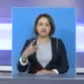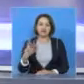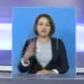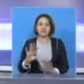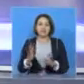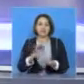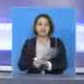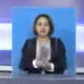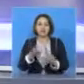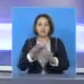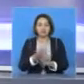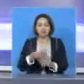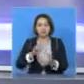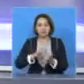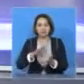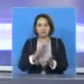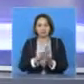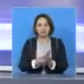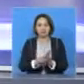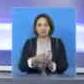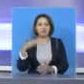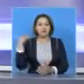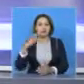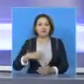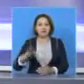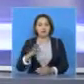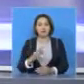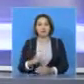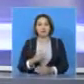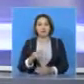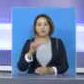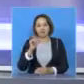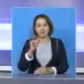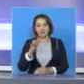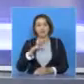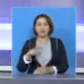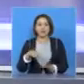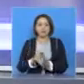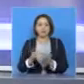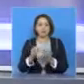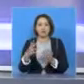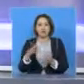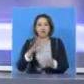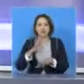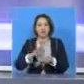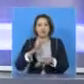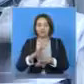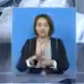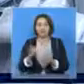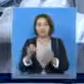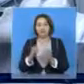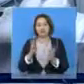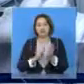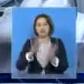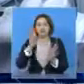24 случая коронавирусной инфекции было зарегистрировано в Актюбинской области за минувший понедельник, из них 15 с симптомами болезни и